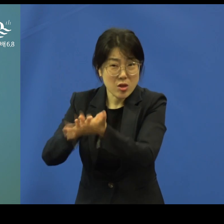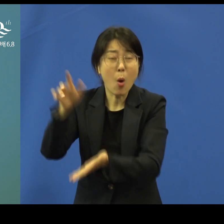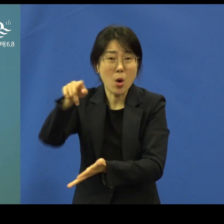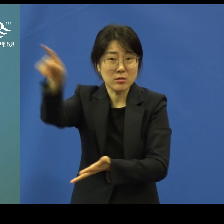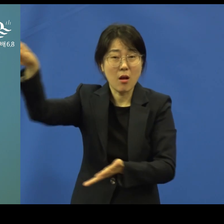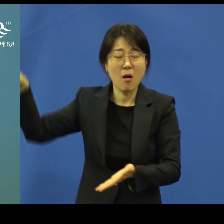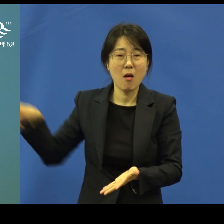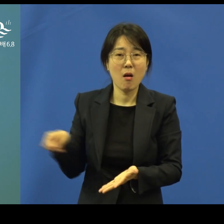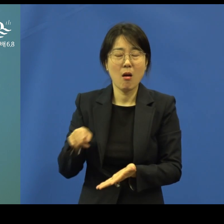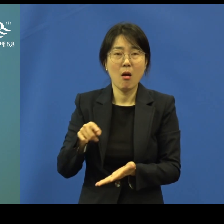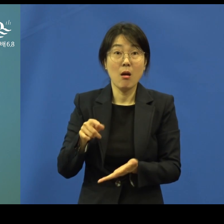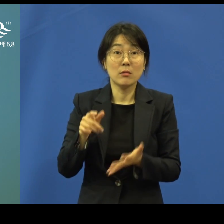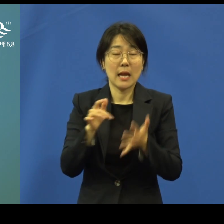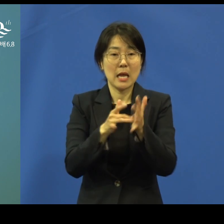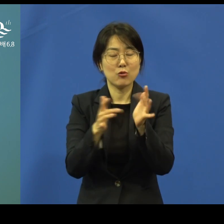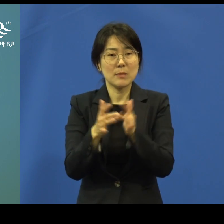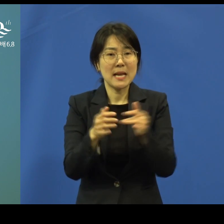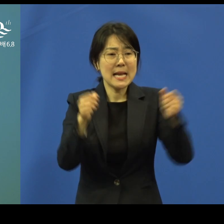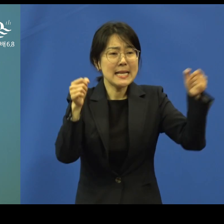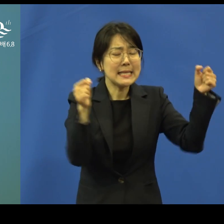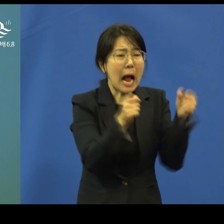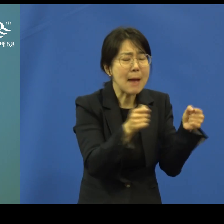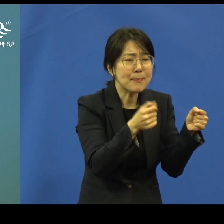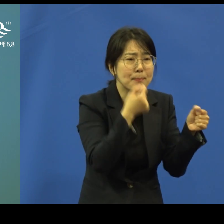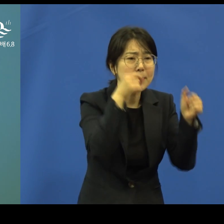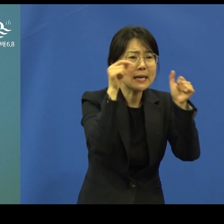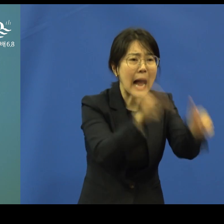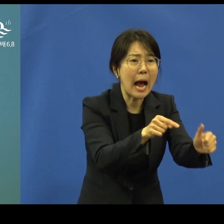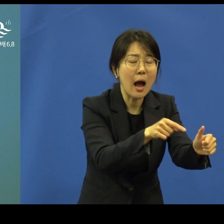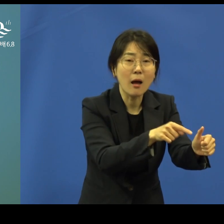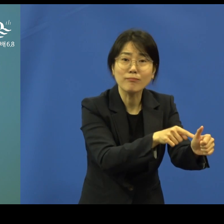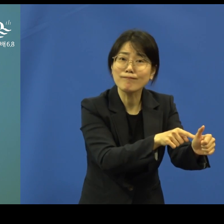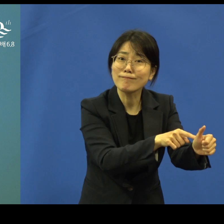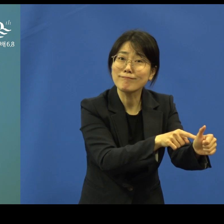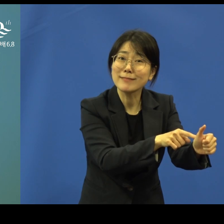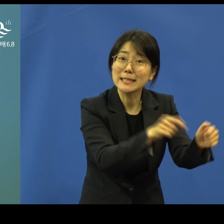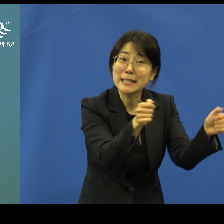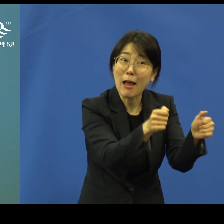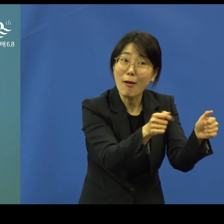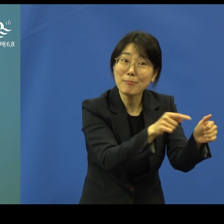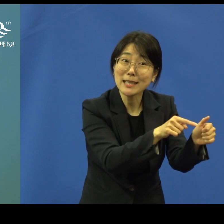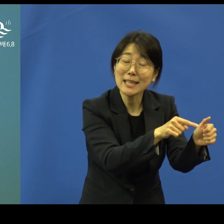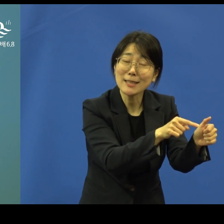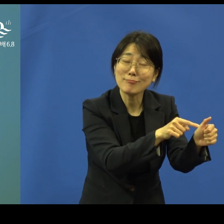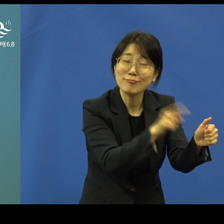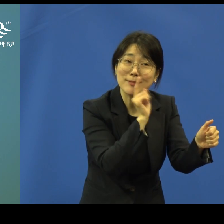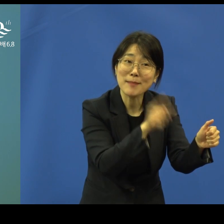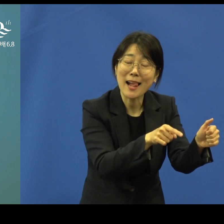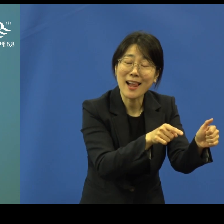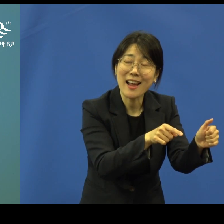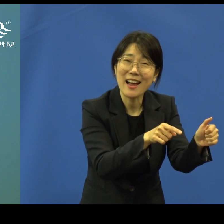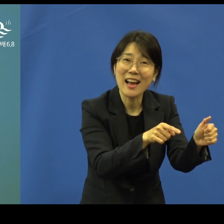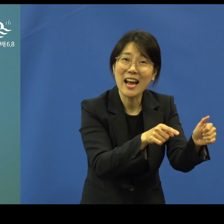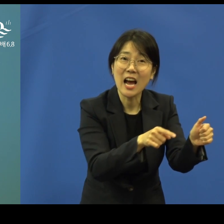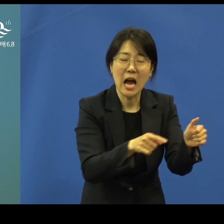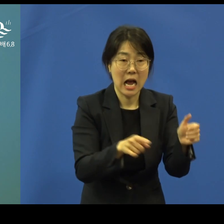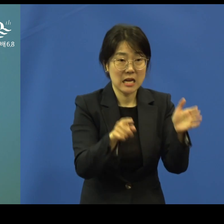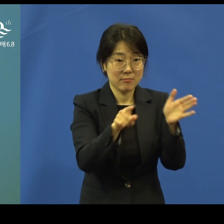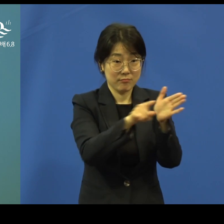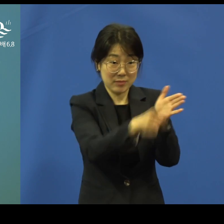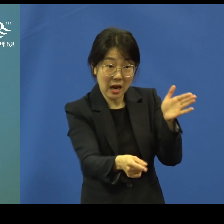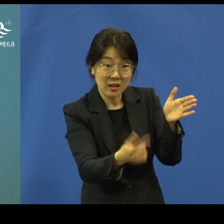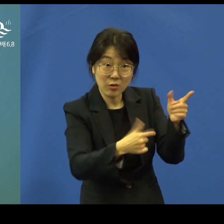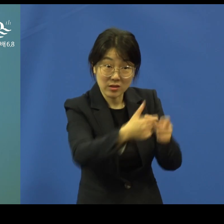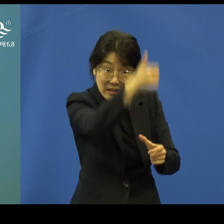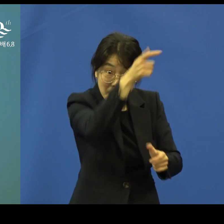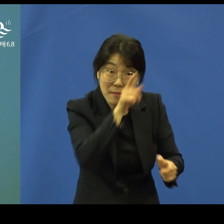뜨거운 것은 우리가 이해가 되는데 차갑든지 하라, 이게 누가 무신론자가 되라, 안 믿는 자가 되는 게 차라리 낫다